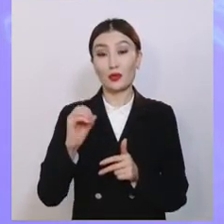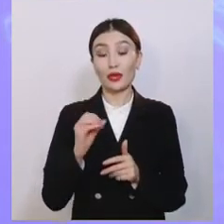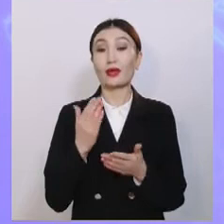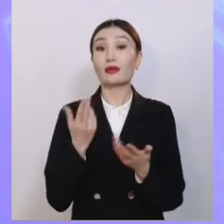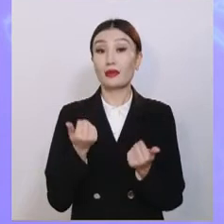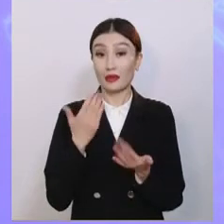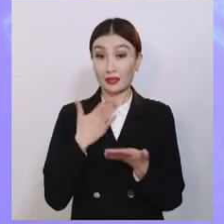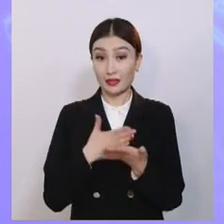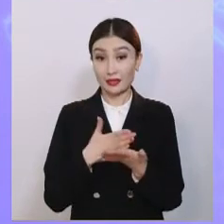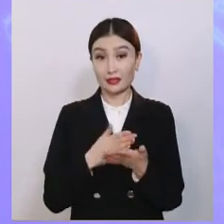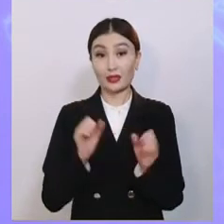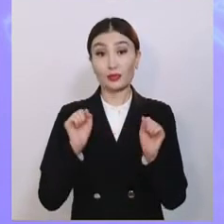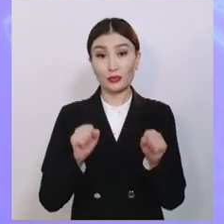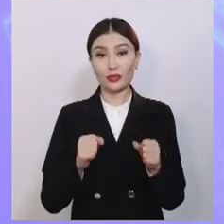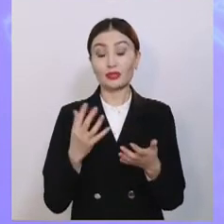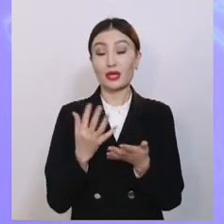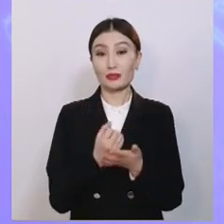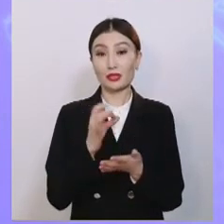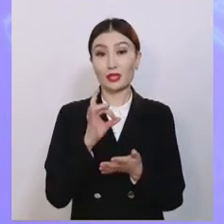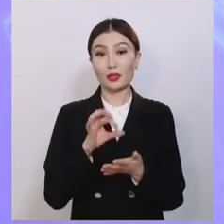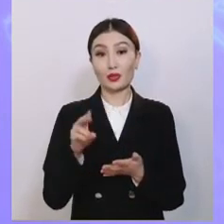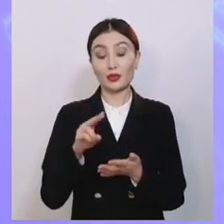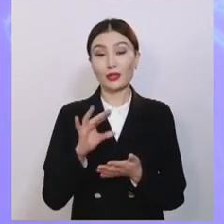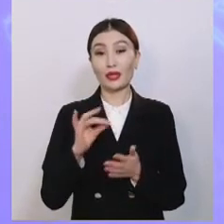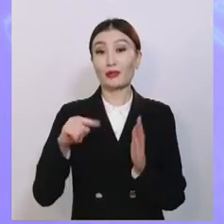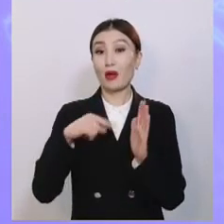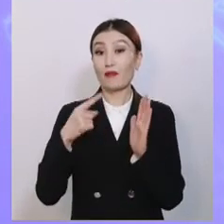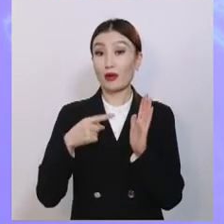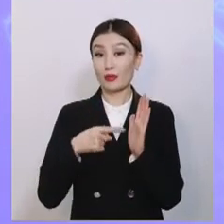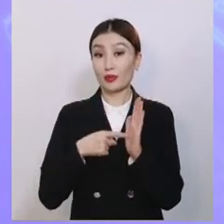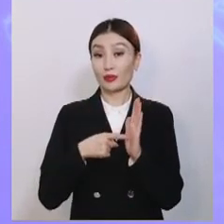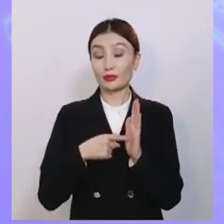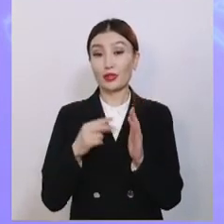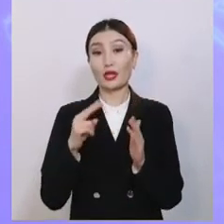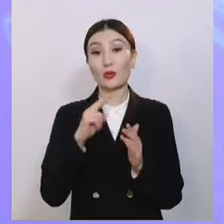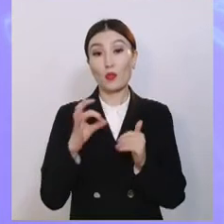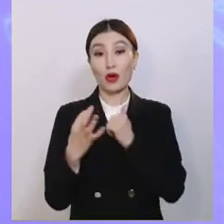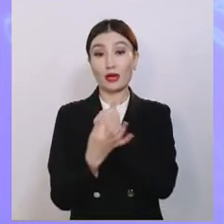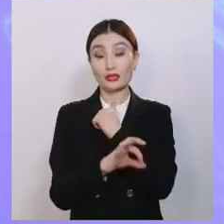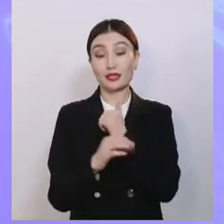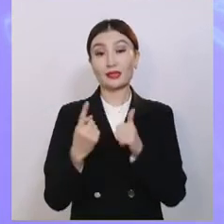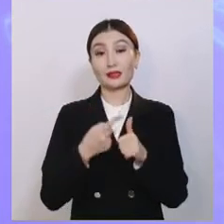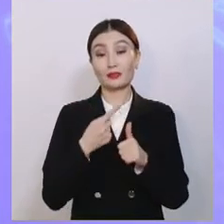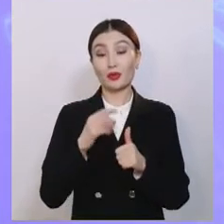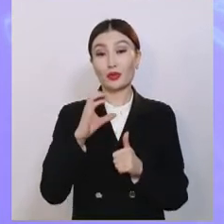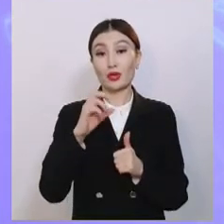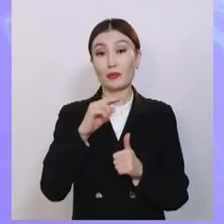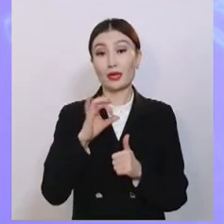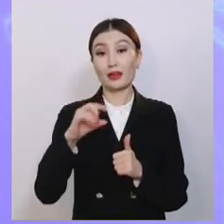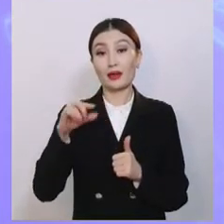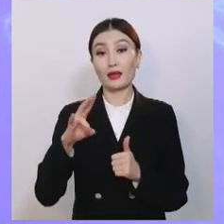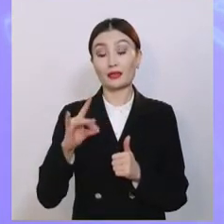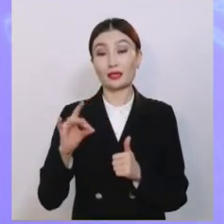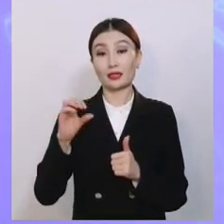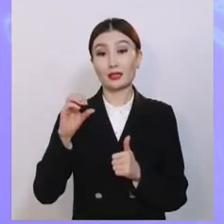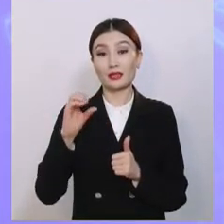Конечно, есть. Можно определить род и по вопросу, и по окончанию имен прилагательных.